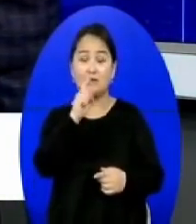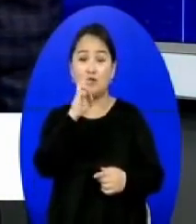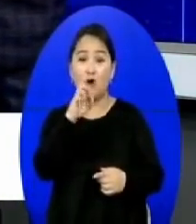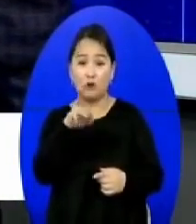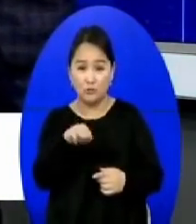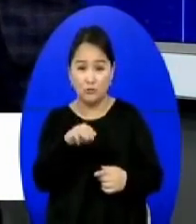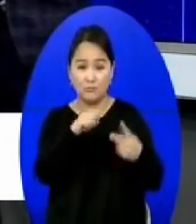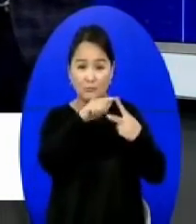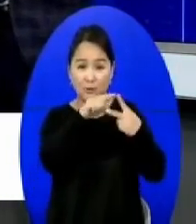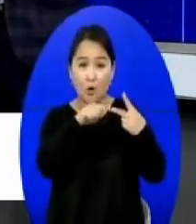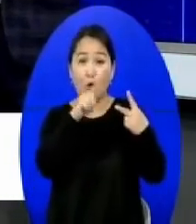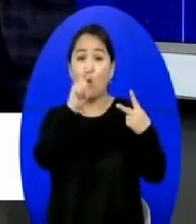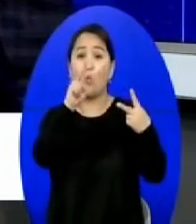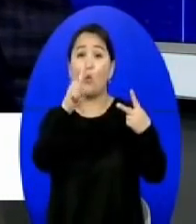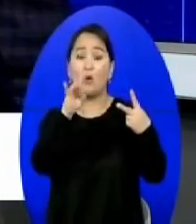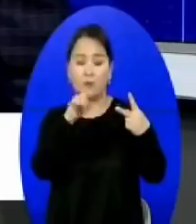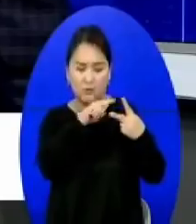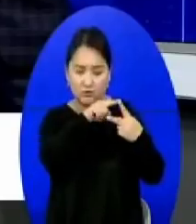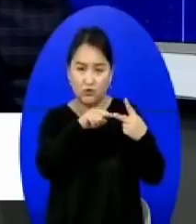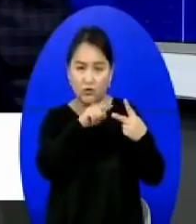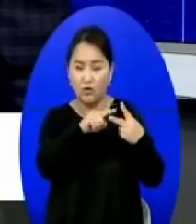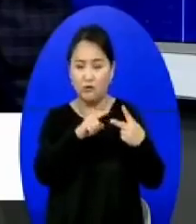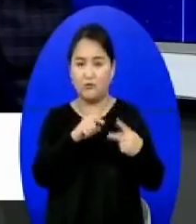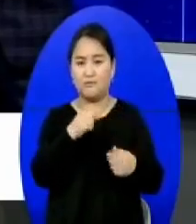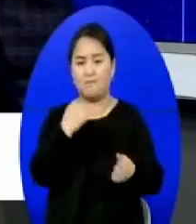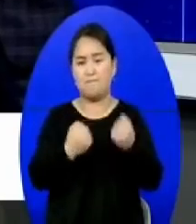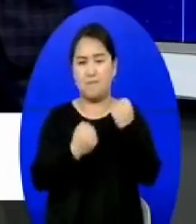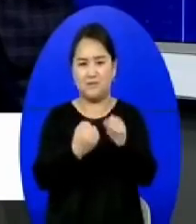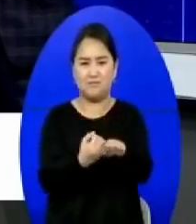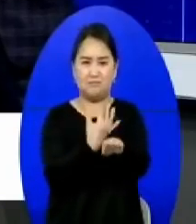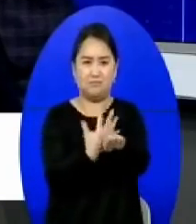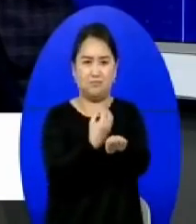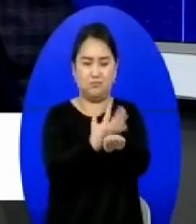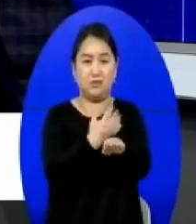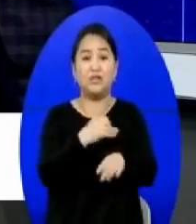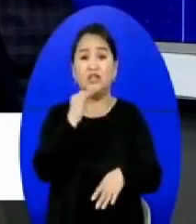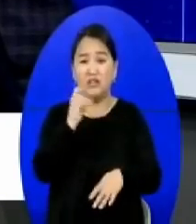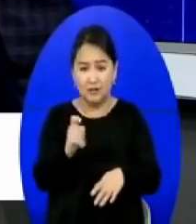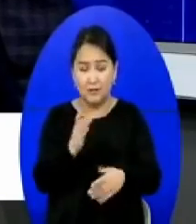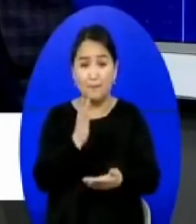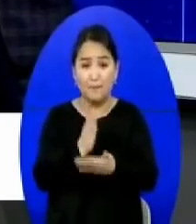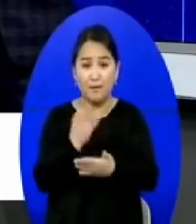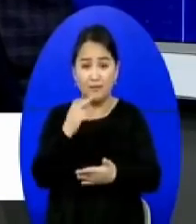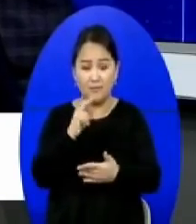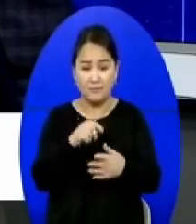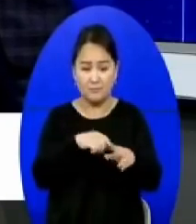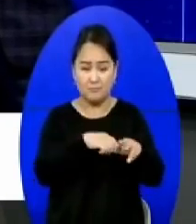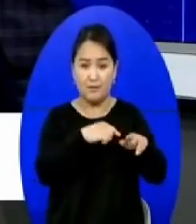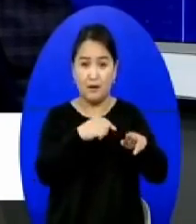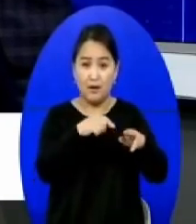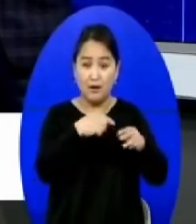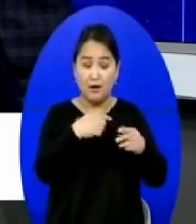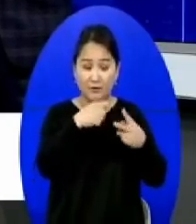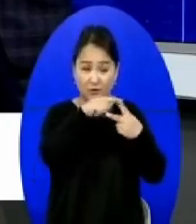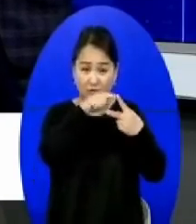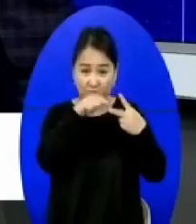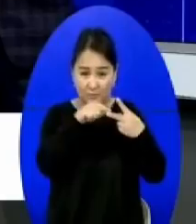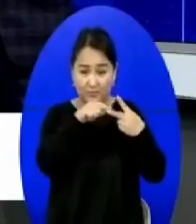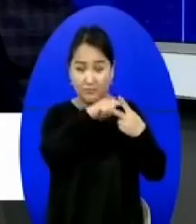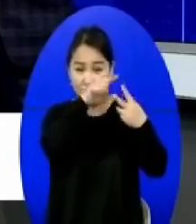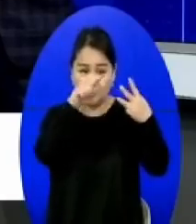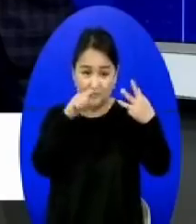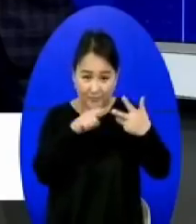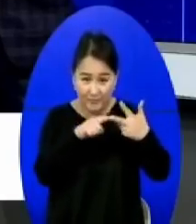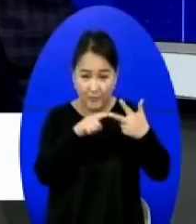хүрлэг хий 2-р үед бол хамгийн их ялгарч байгаа нь авто машины одоо угаарыг хий. За дээрээс нь энэ шатхуунаас гарч байгаа гэдэг энэ шин мэдээлэл